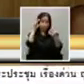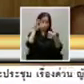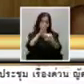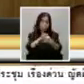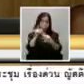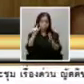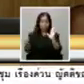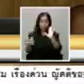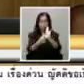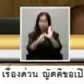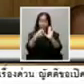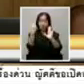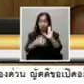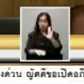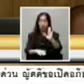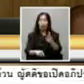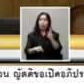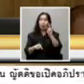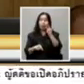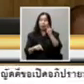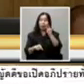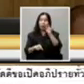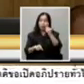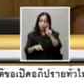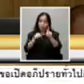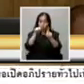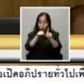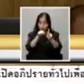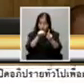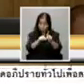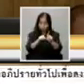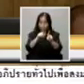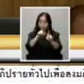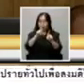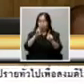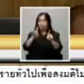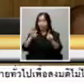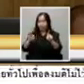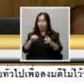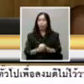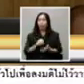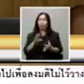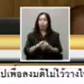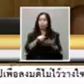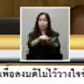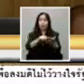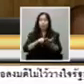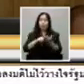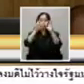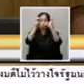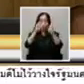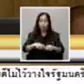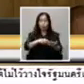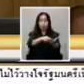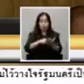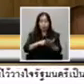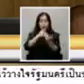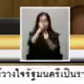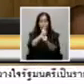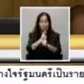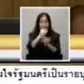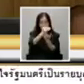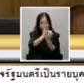ากฏตามข้อ179นะครับว่าการยื่นยัตติอภิปรายไม่ไว้วางใจวันนี้นะครับตามมาต